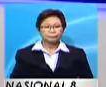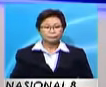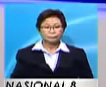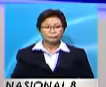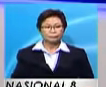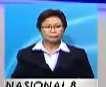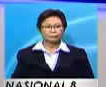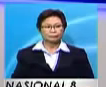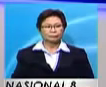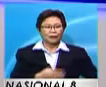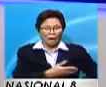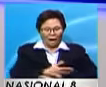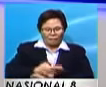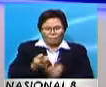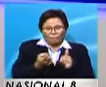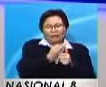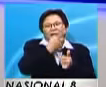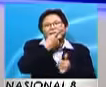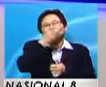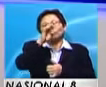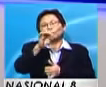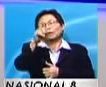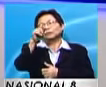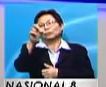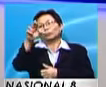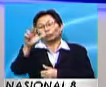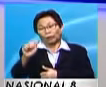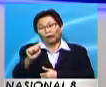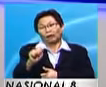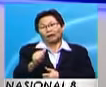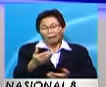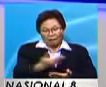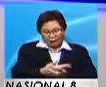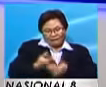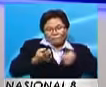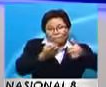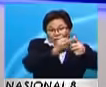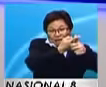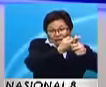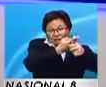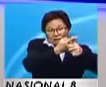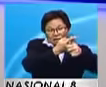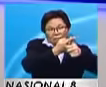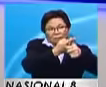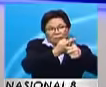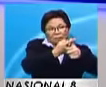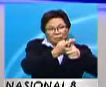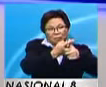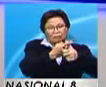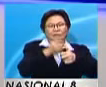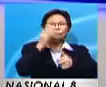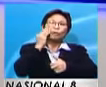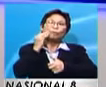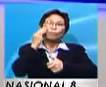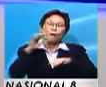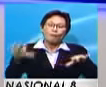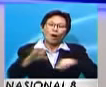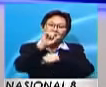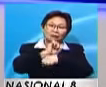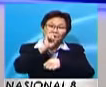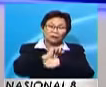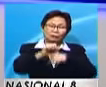Di Dalam pada itu anak sulung kepada Jatim masturoh one as Taiwan Muhammad Khairil Anwar dapatkan pengalaman menjalankan